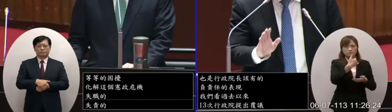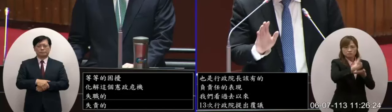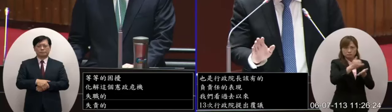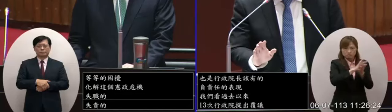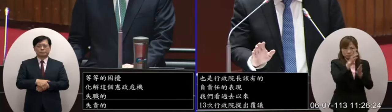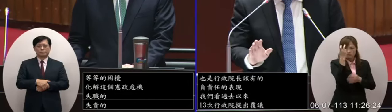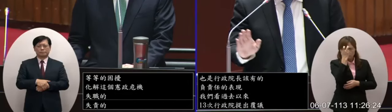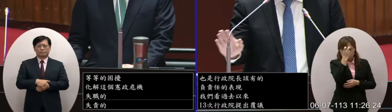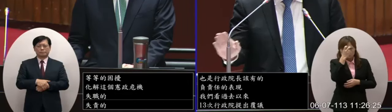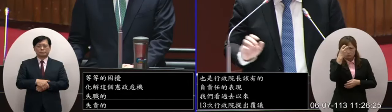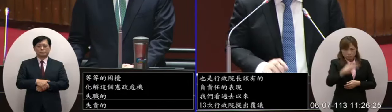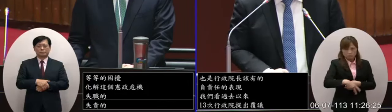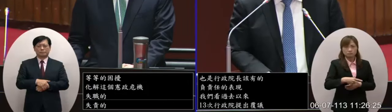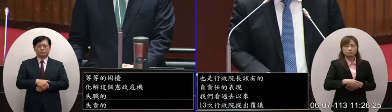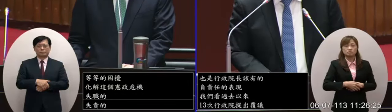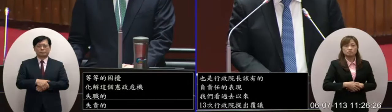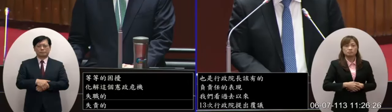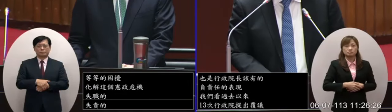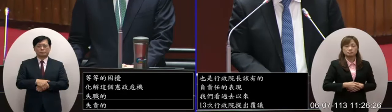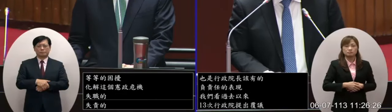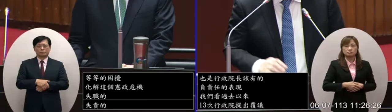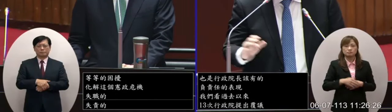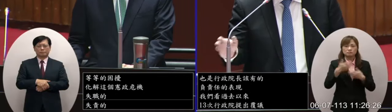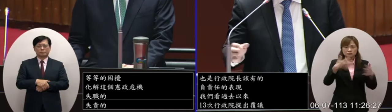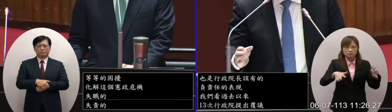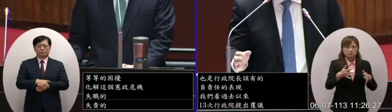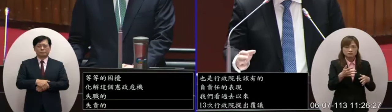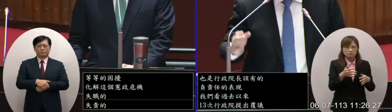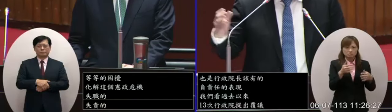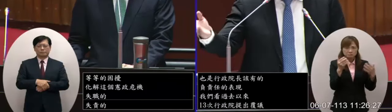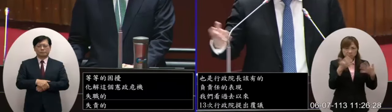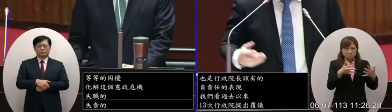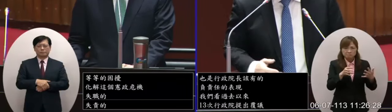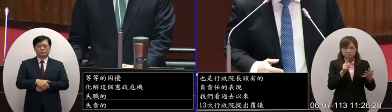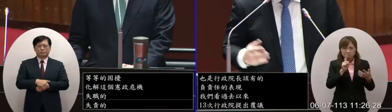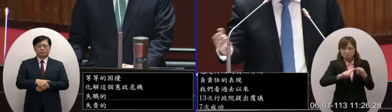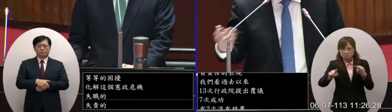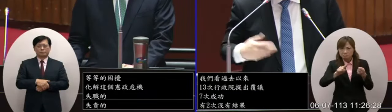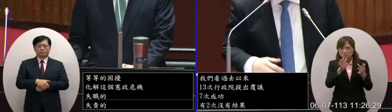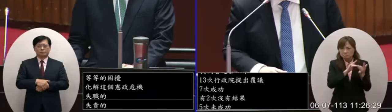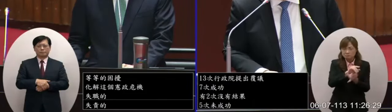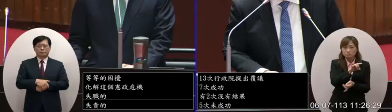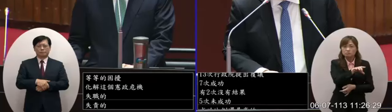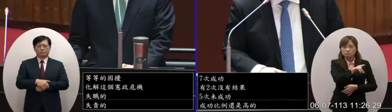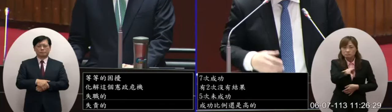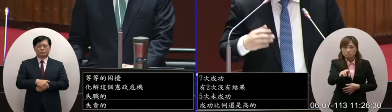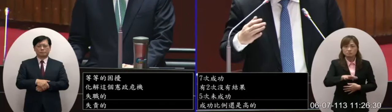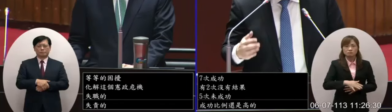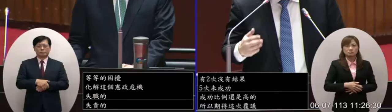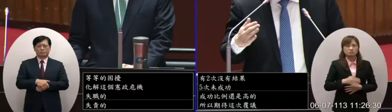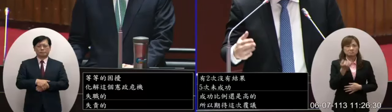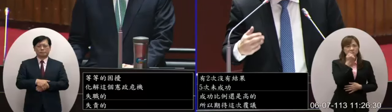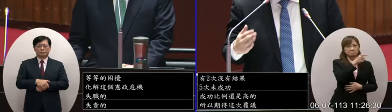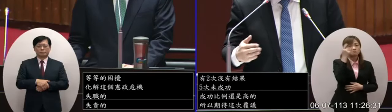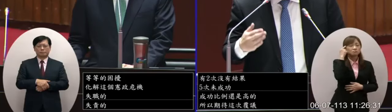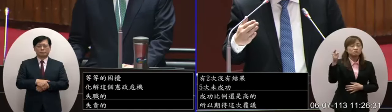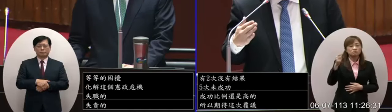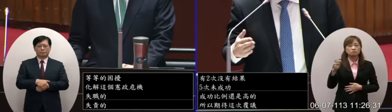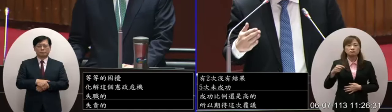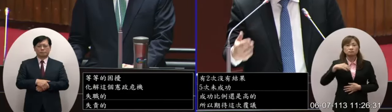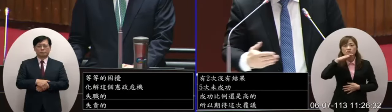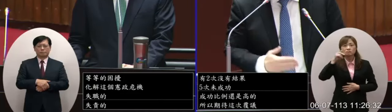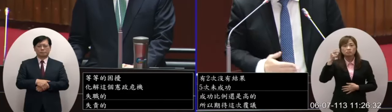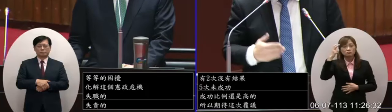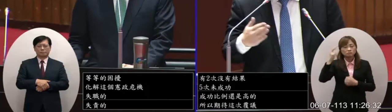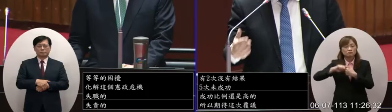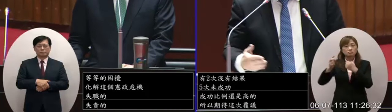去发生的一些问题，很多委员们都发现了问题，甚至有很多说啊，那就等到释宪大法官回来再来处理。如果发现立法院